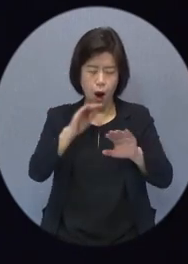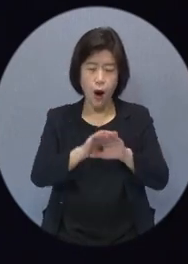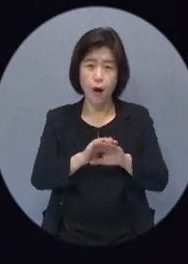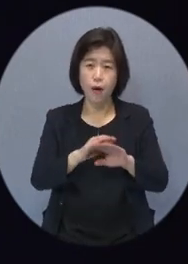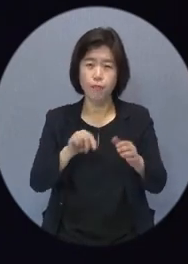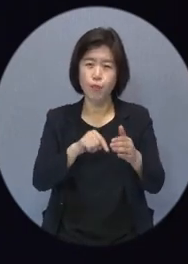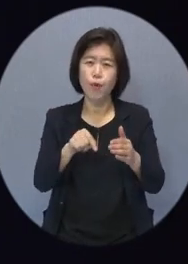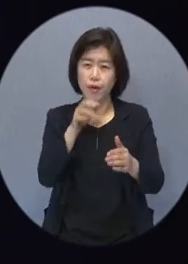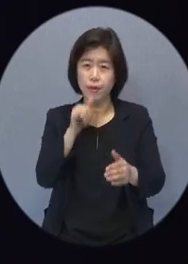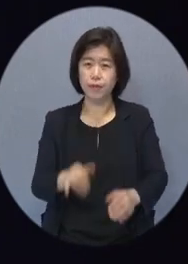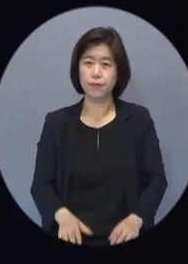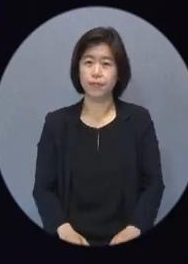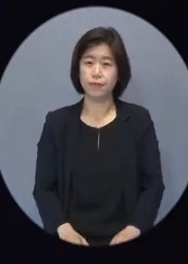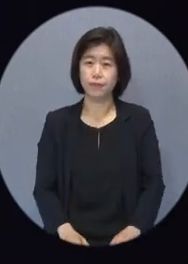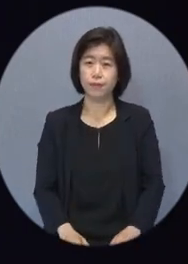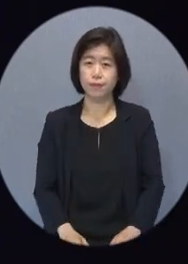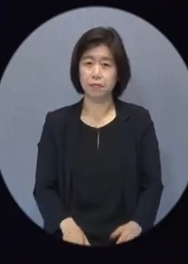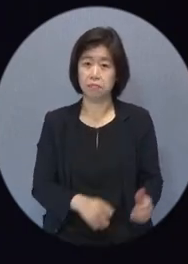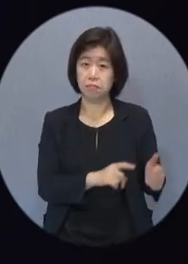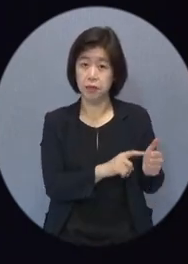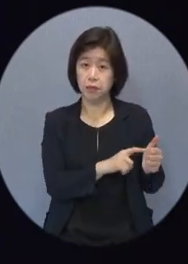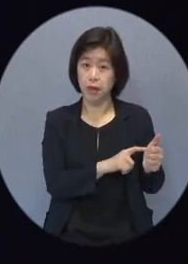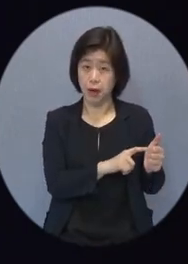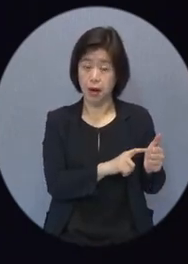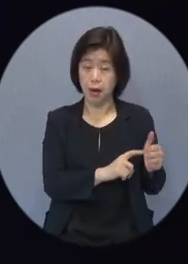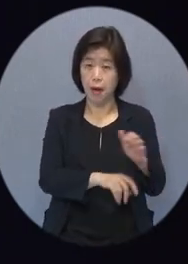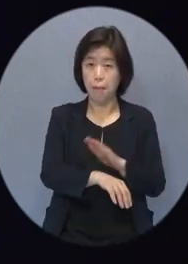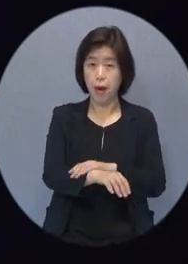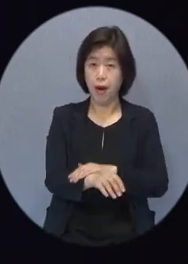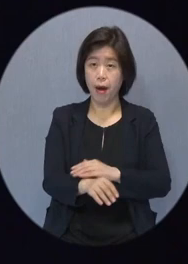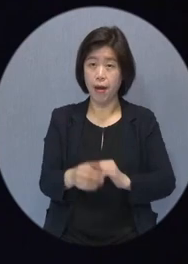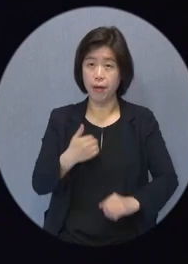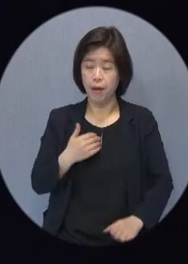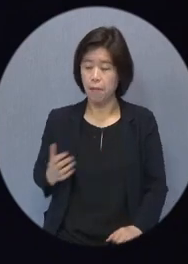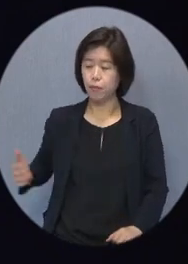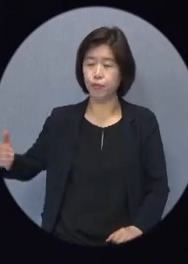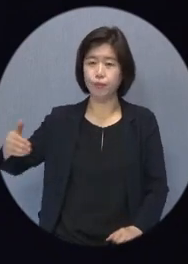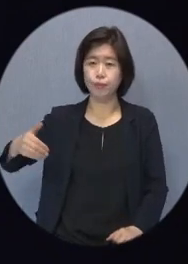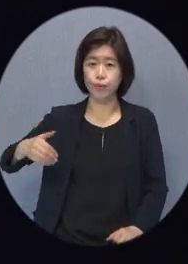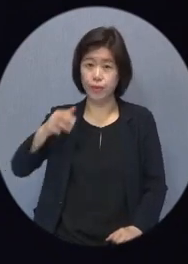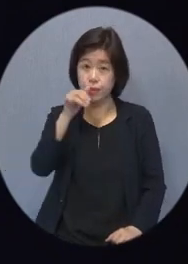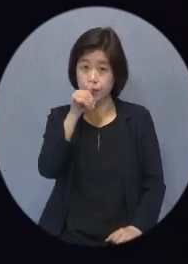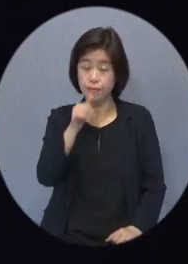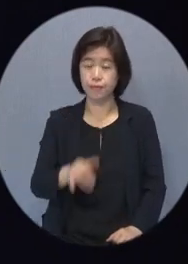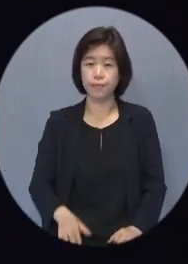그 애의 팔이 내 몸을 감싸는 채였다.